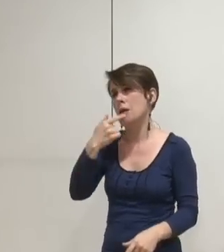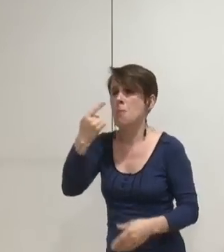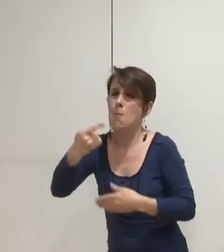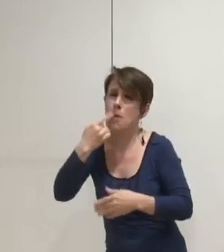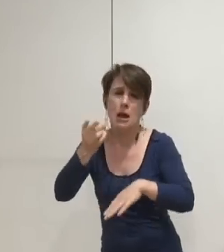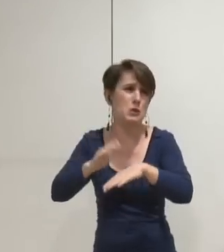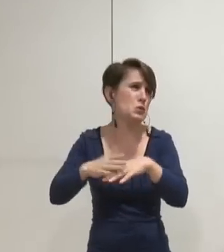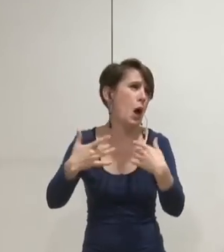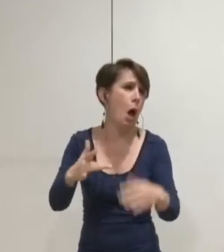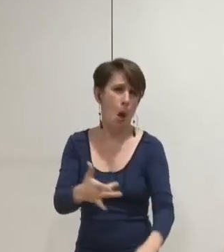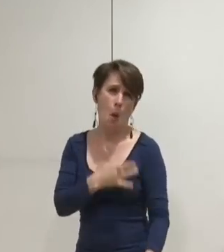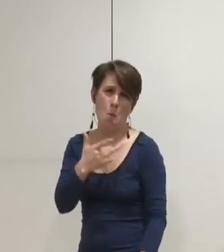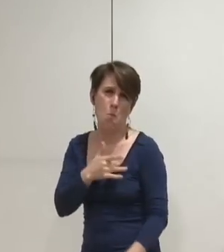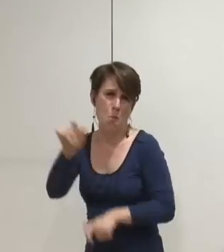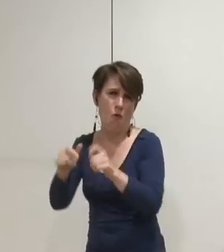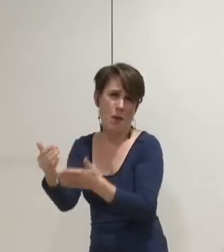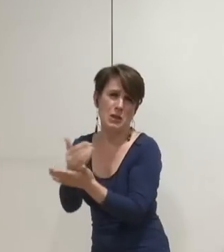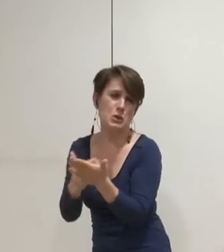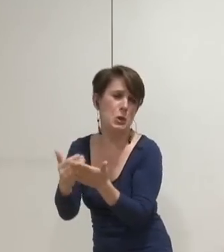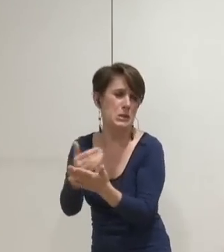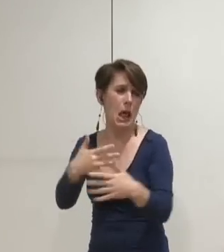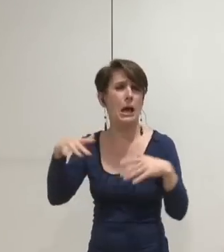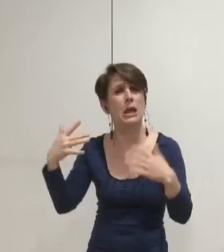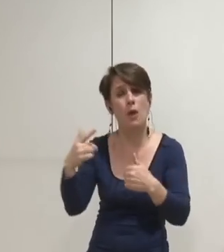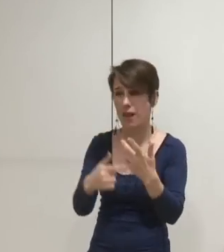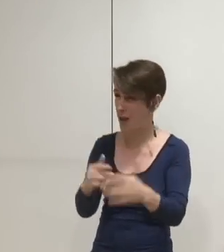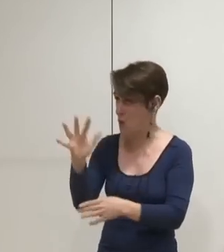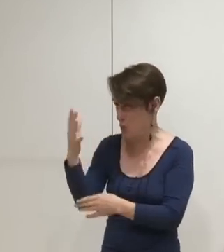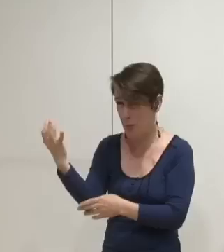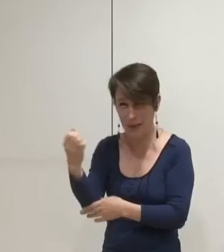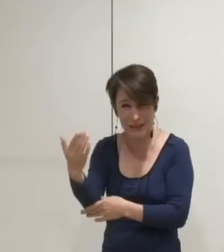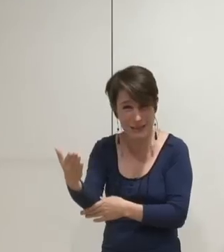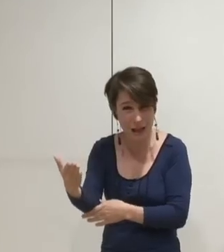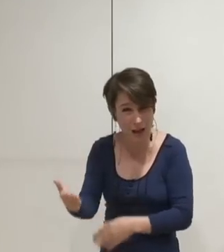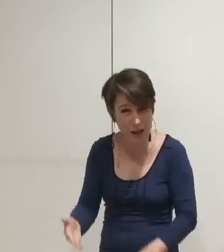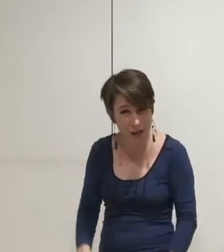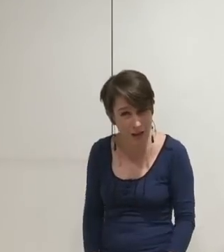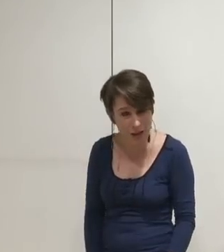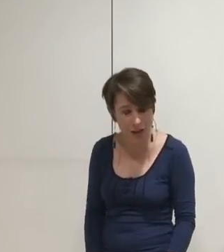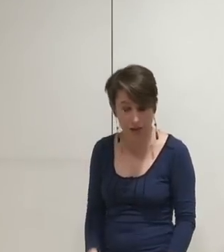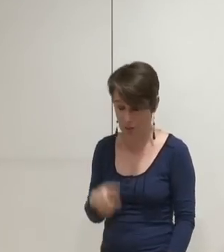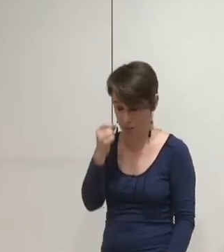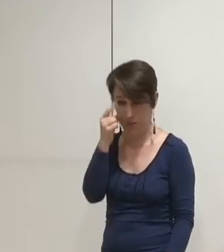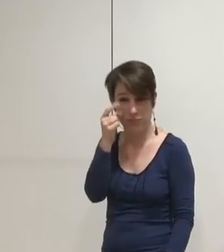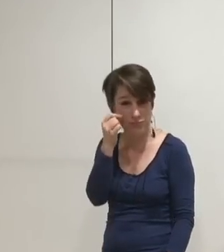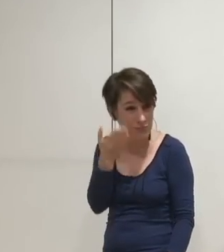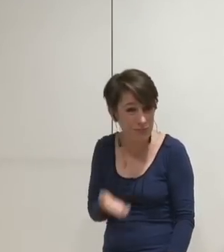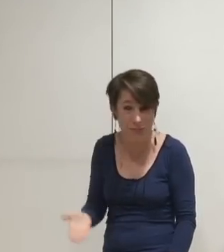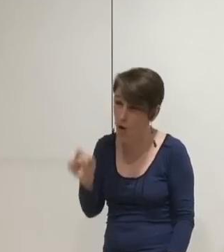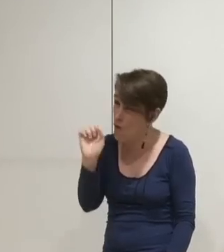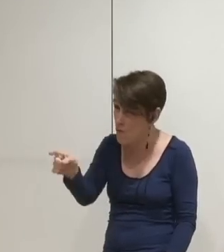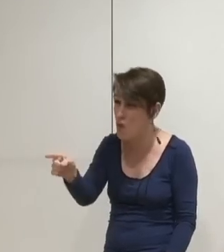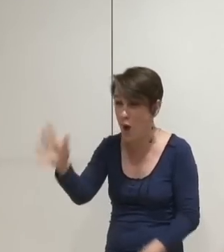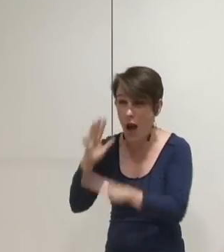salariés un discours pareil provenant d'un groupe UMP est quand même assez cocasse quand on voit toutes les directives de de libéralisation que vous avez